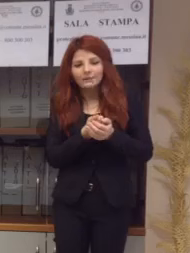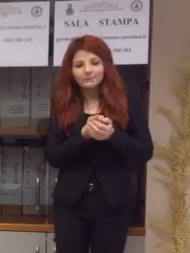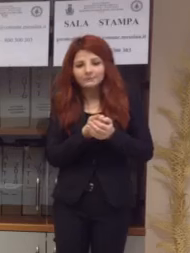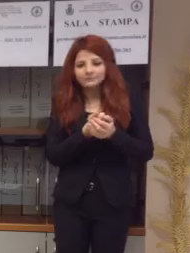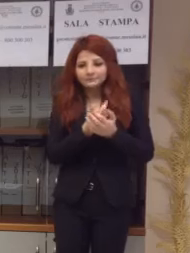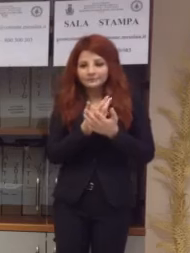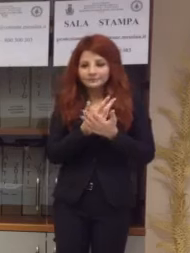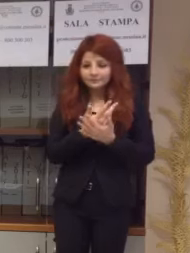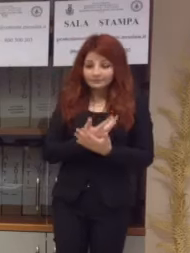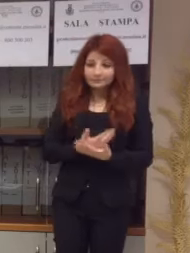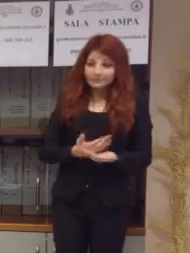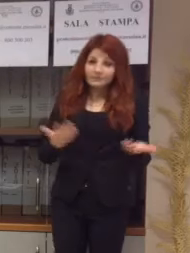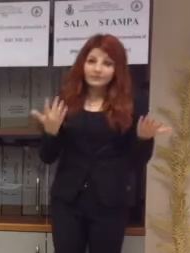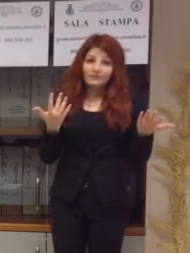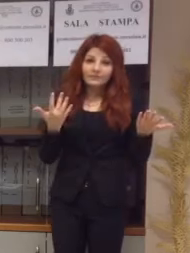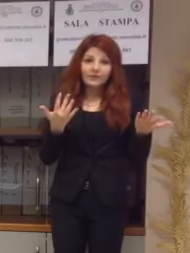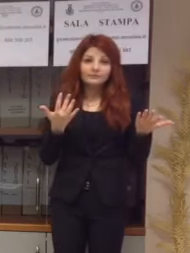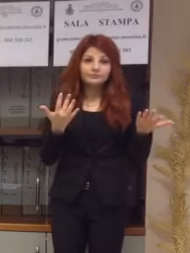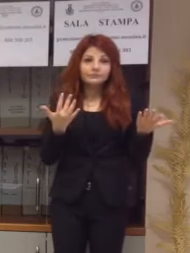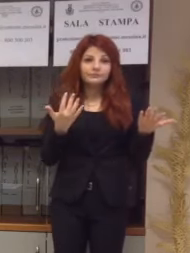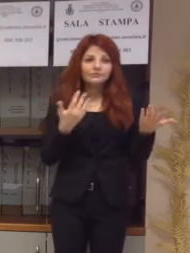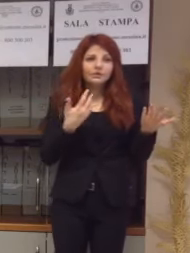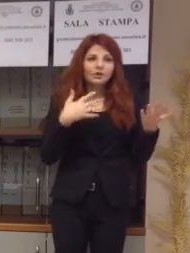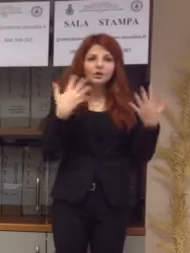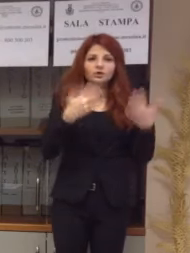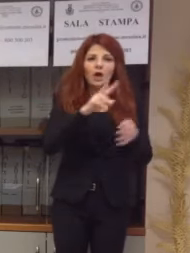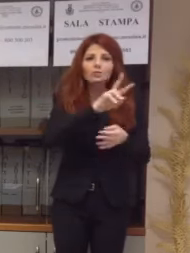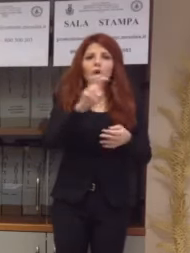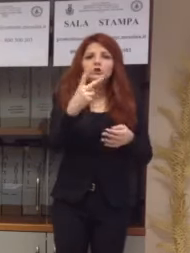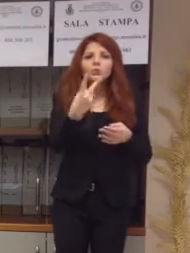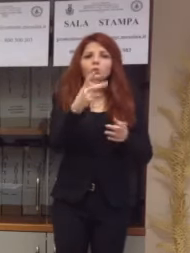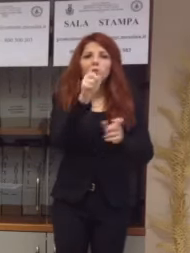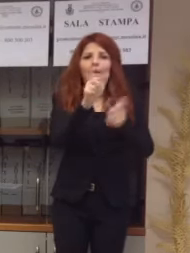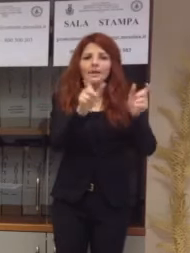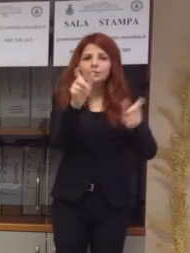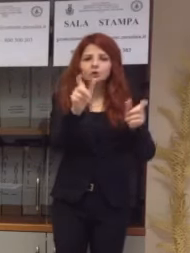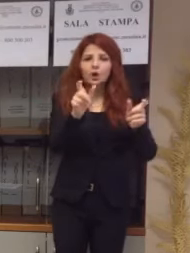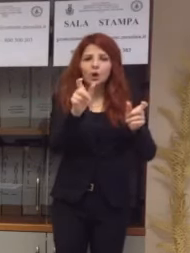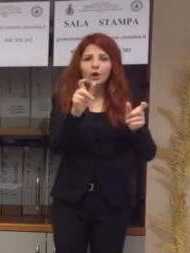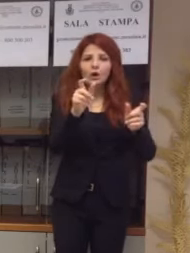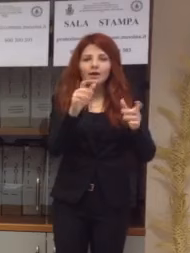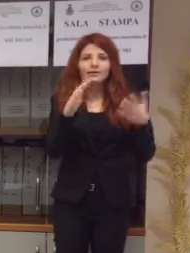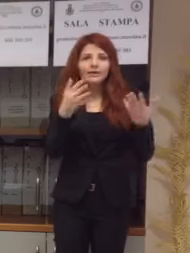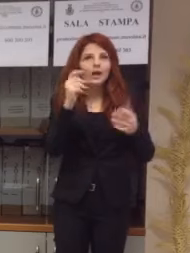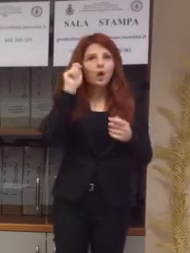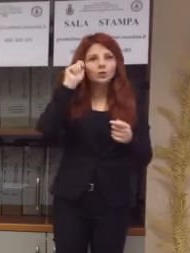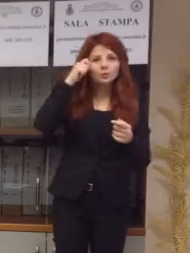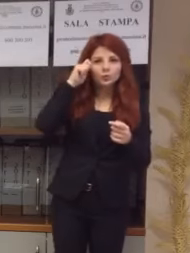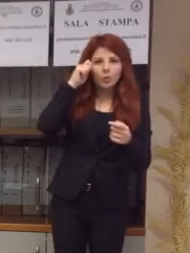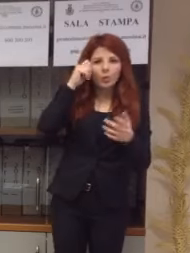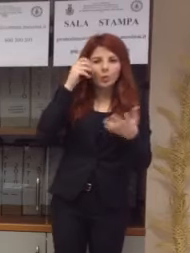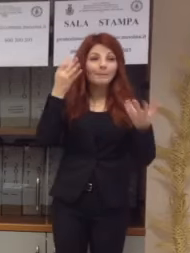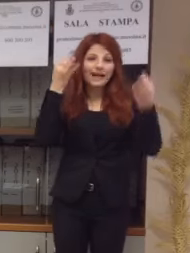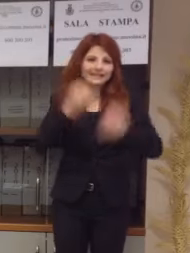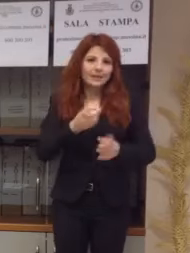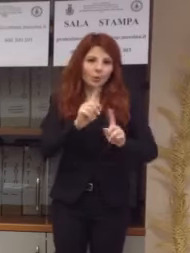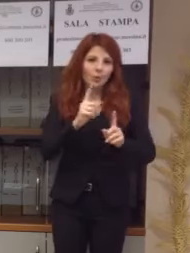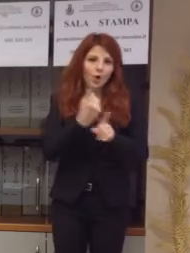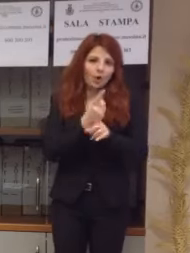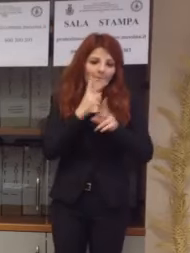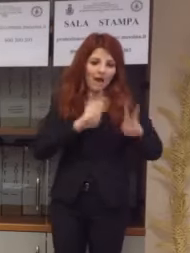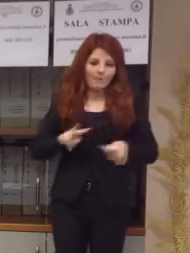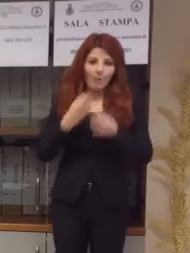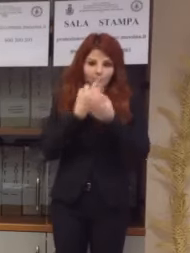ancora da verificare, intanto abbiamo sospeso la carta, sono 202. Fatevi l'operazione esatta, chi è il primo a darci il